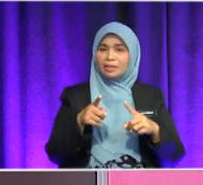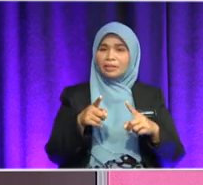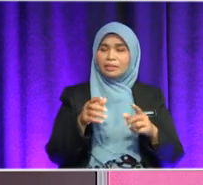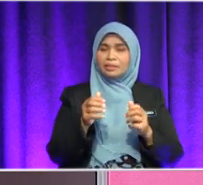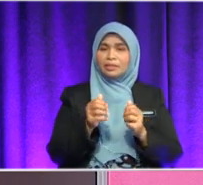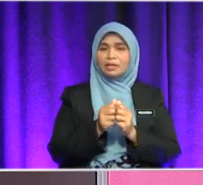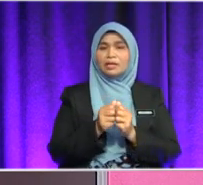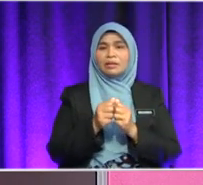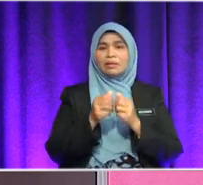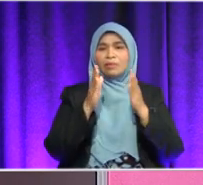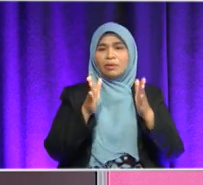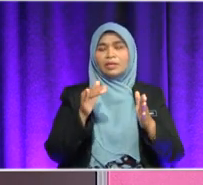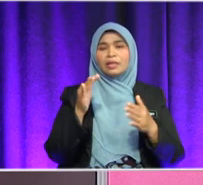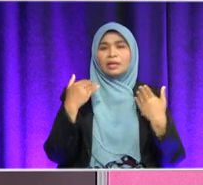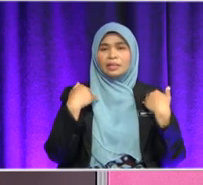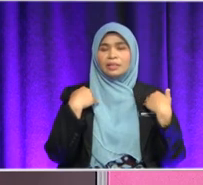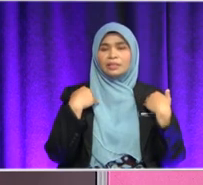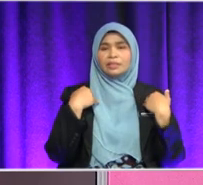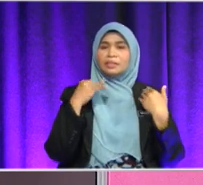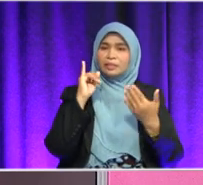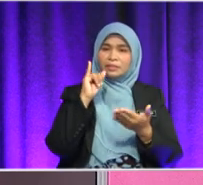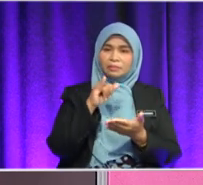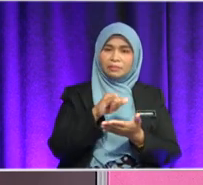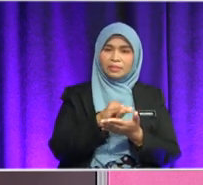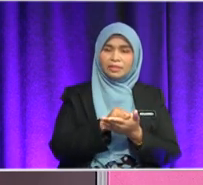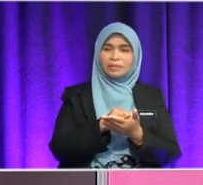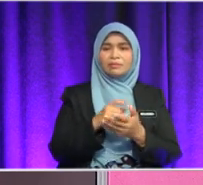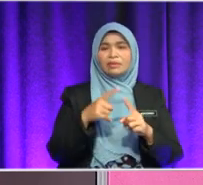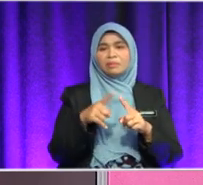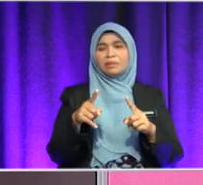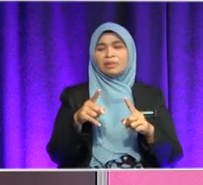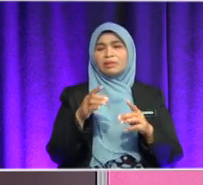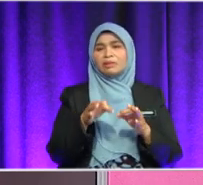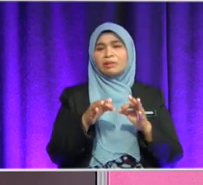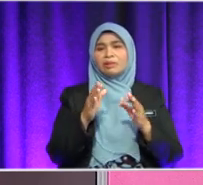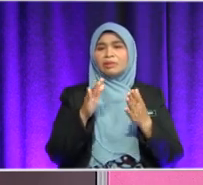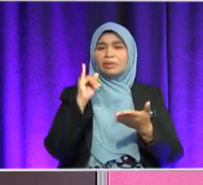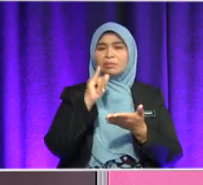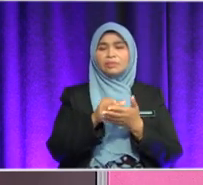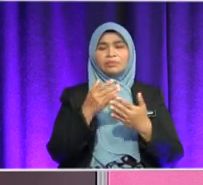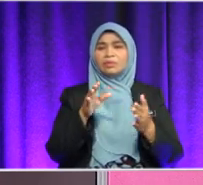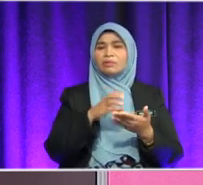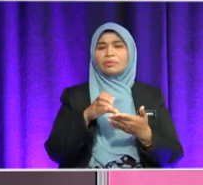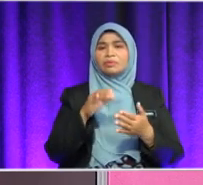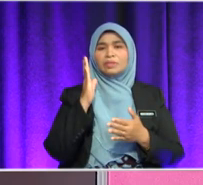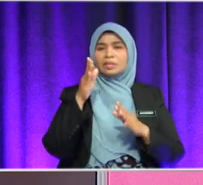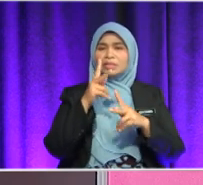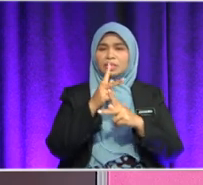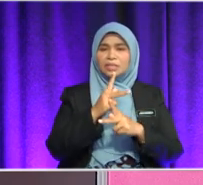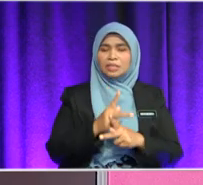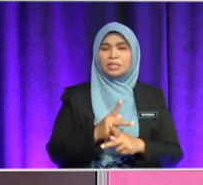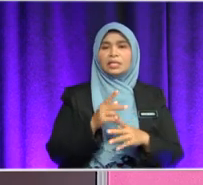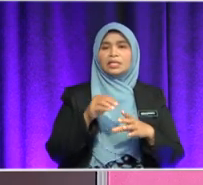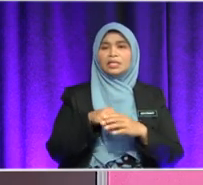iman satu masa Allah akan masuk kekal selama-lamanya di dalam neraka Sebab Dia telah